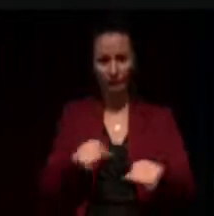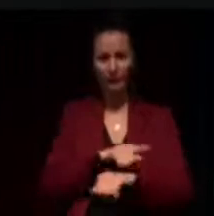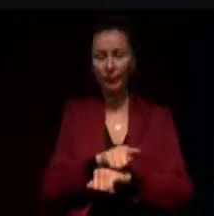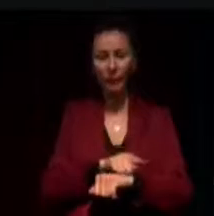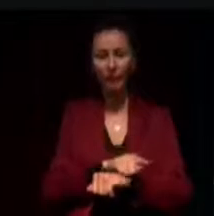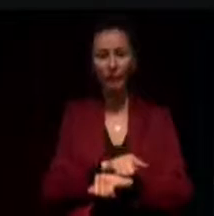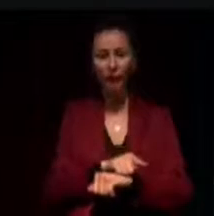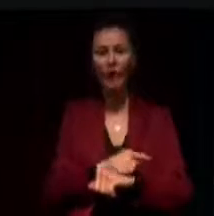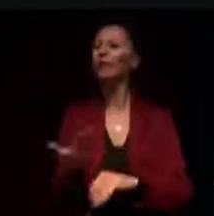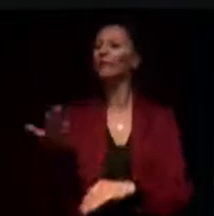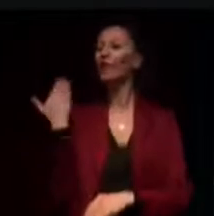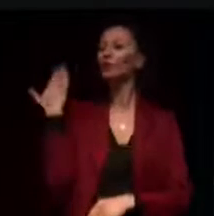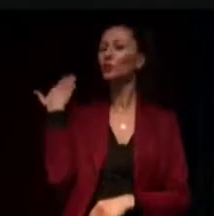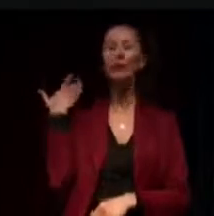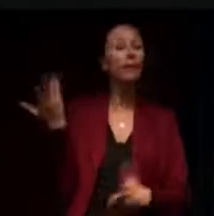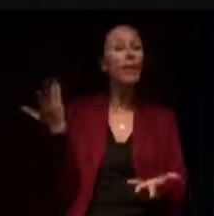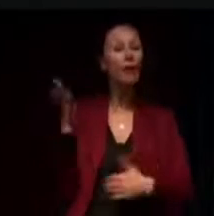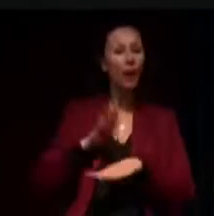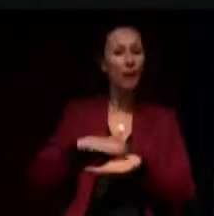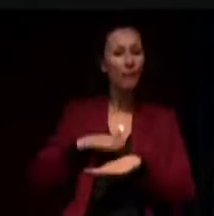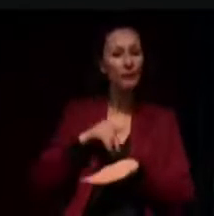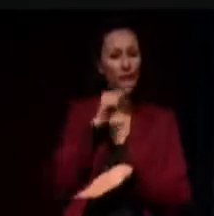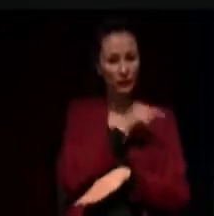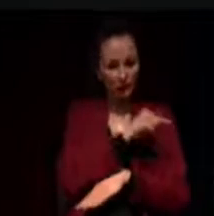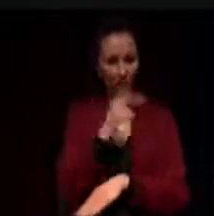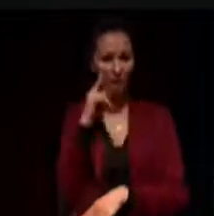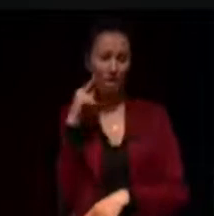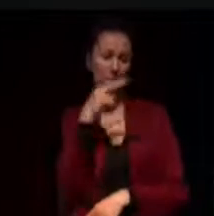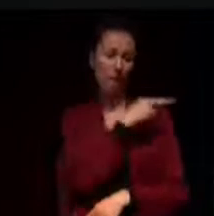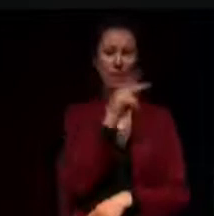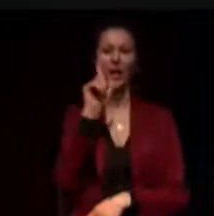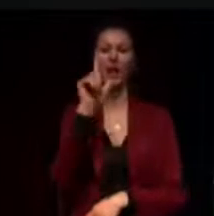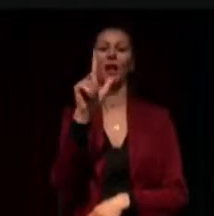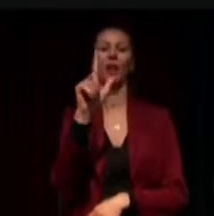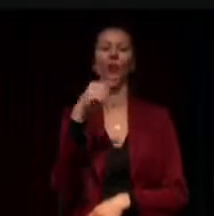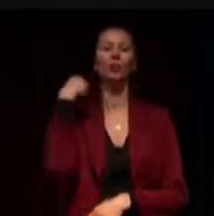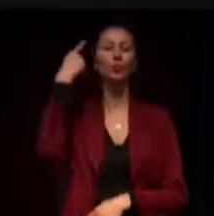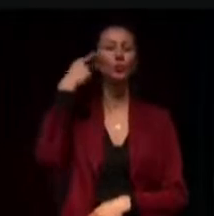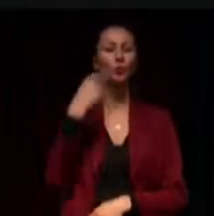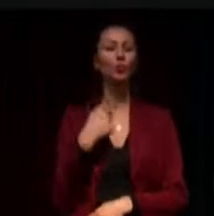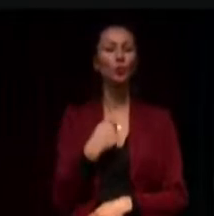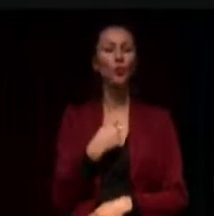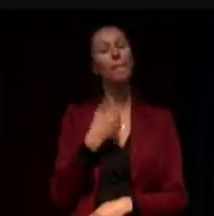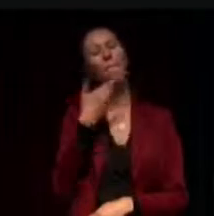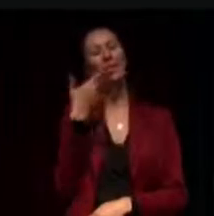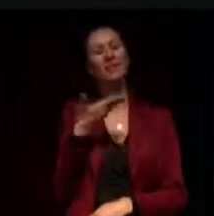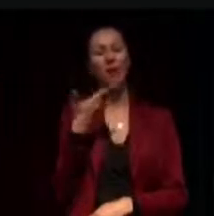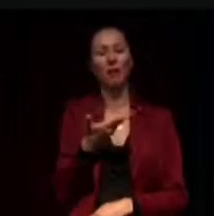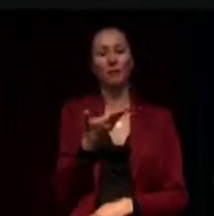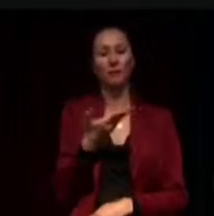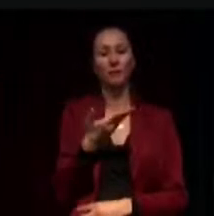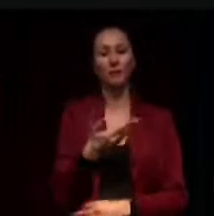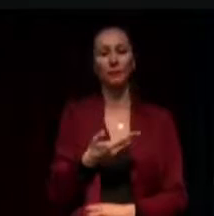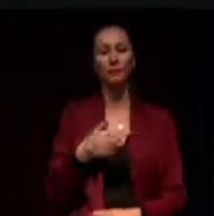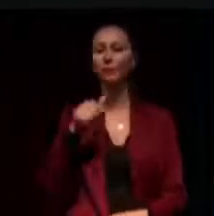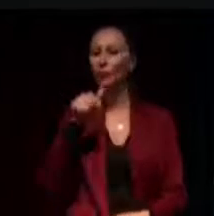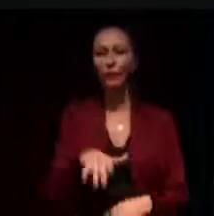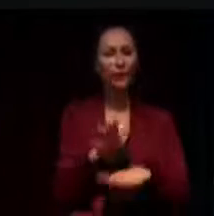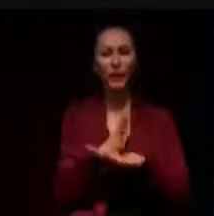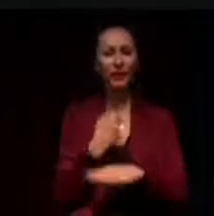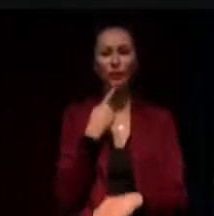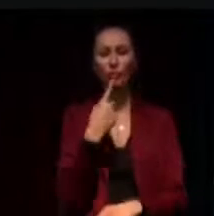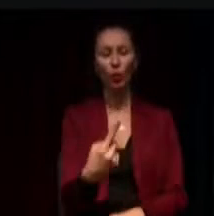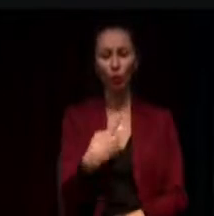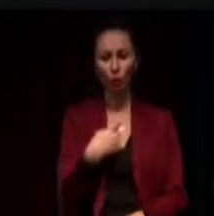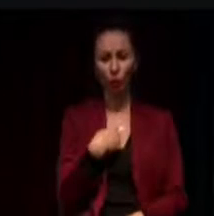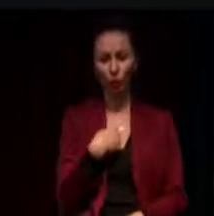zamanda geçmişte neler yapıldı, bunlara da bakmak gerekir diye düşünüyorum. Mesela bunu neden